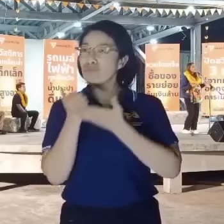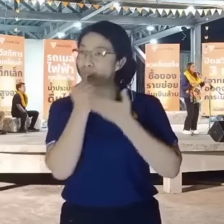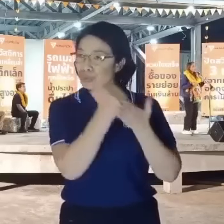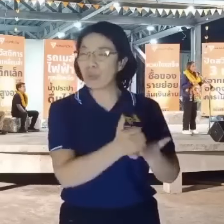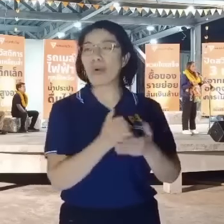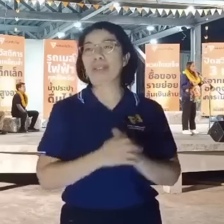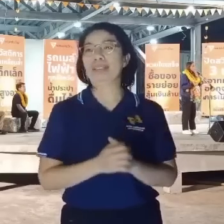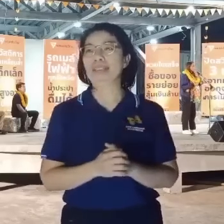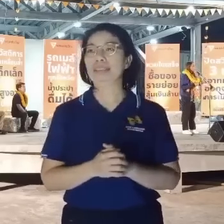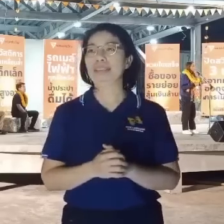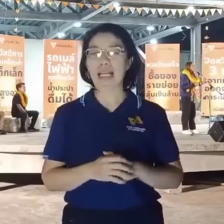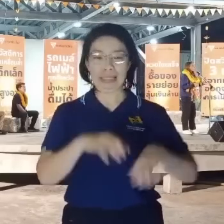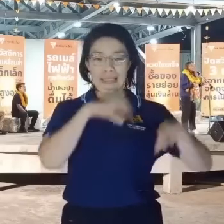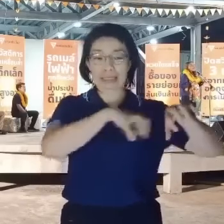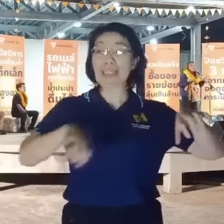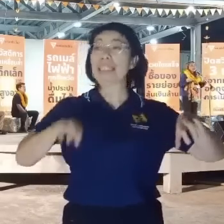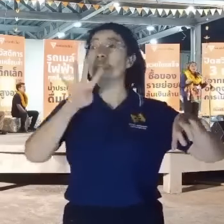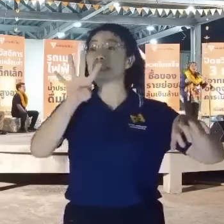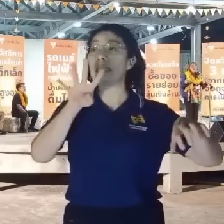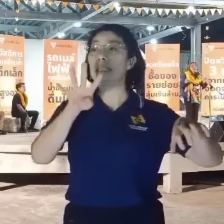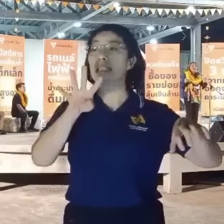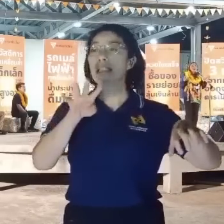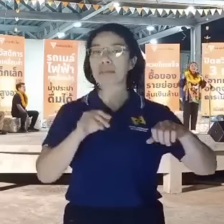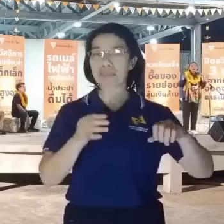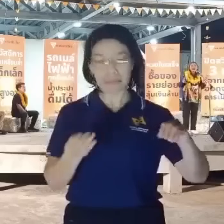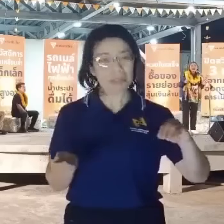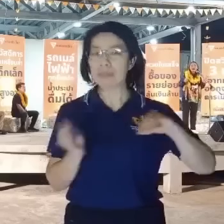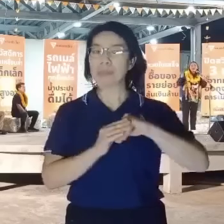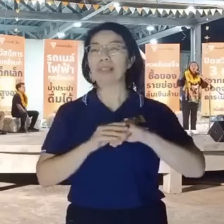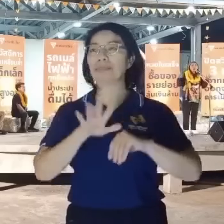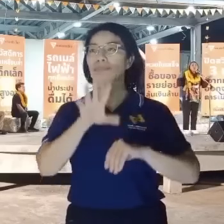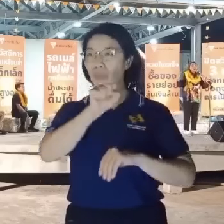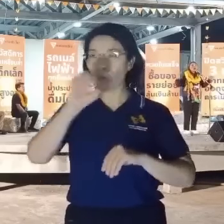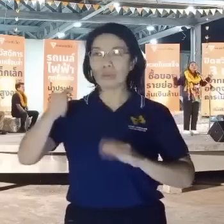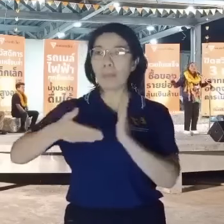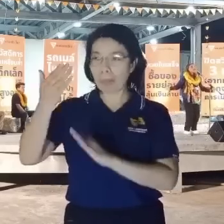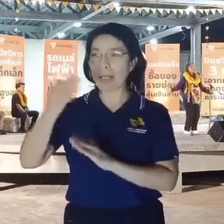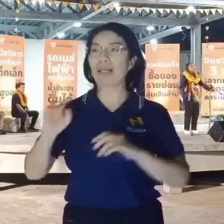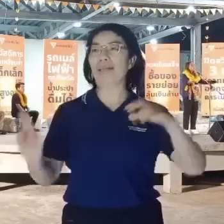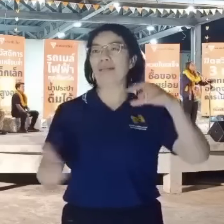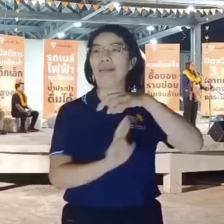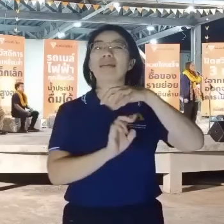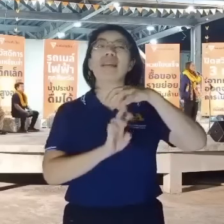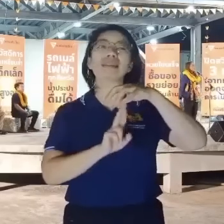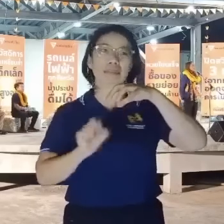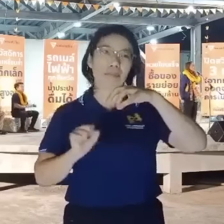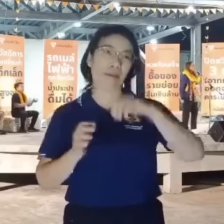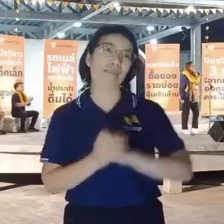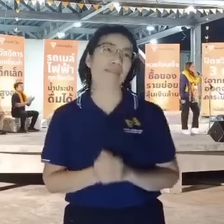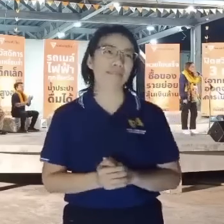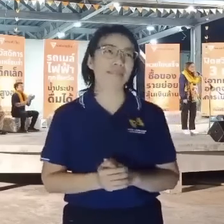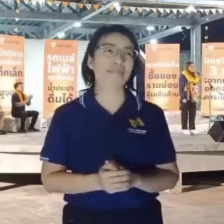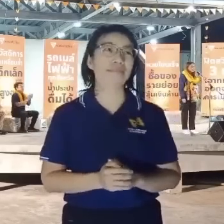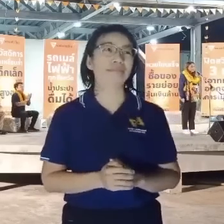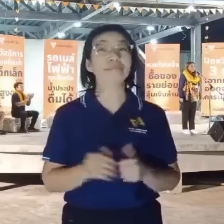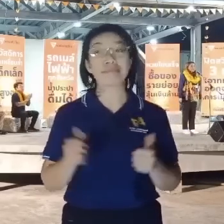ให้อีก4เขตในพิษณุโลกได้เข้าไปในสภาพร้อมๆกันใช่ไม่ใช่